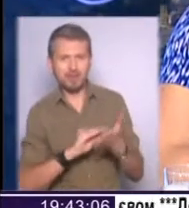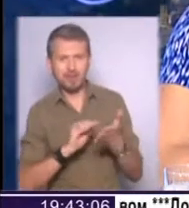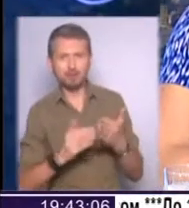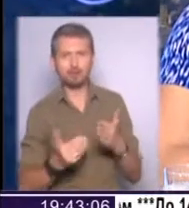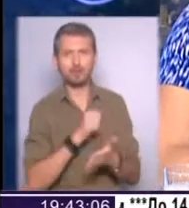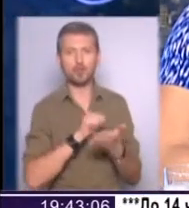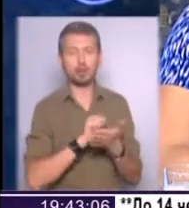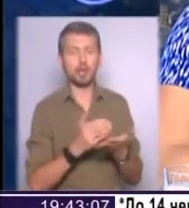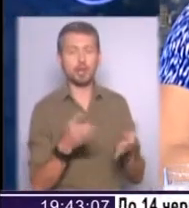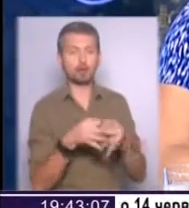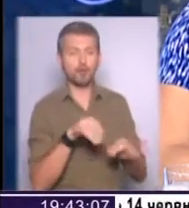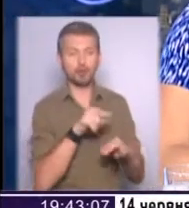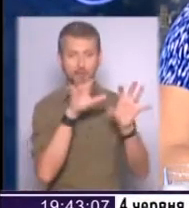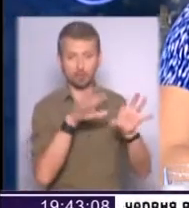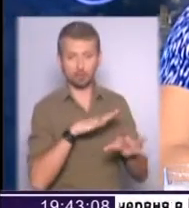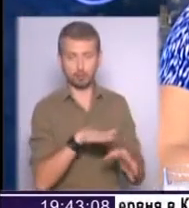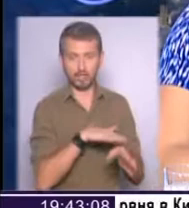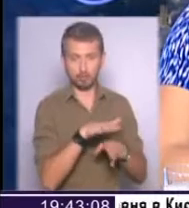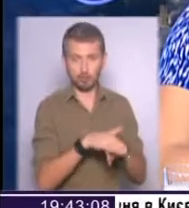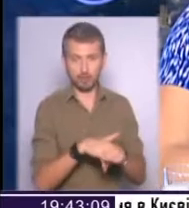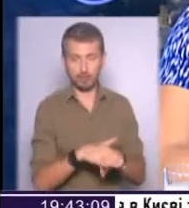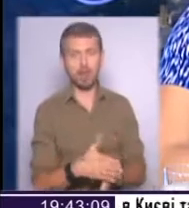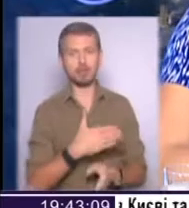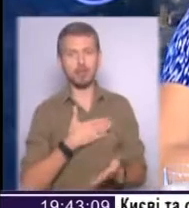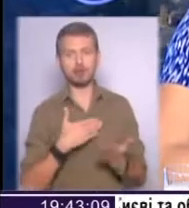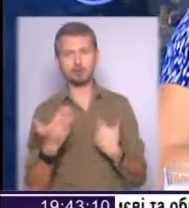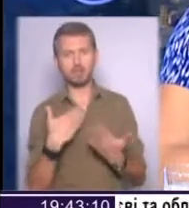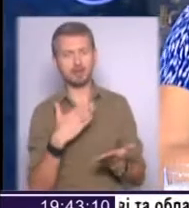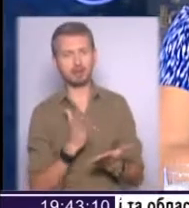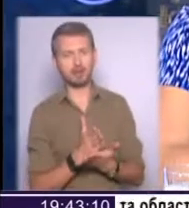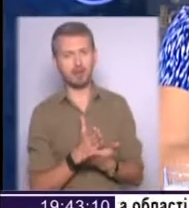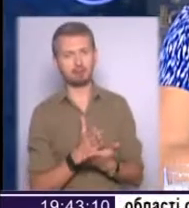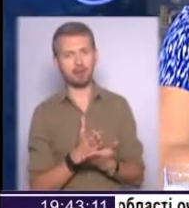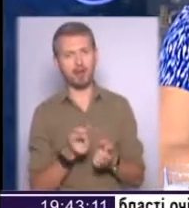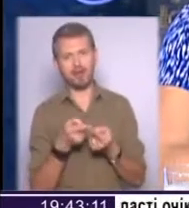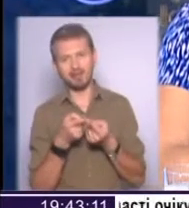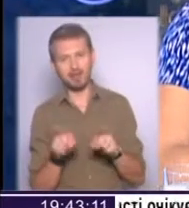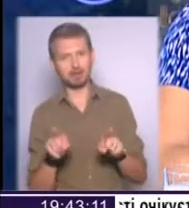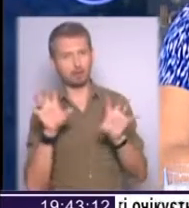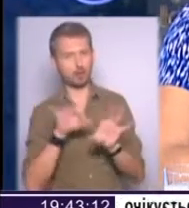цьому закону бути реалізованим. Тому наш підхід є альтернативного законопроекту,